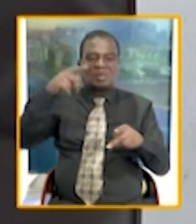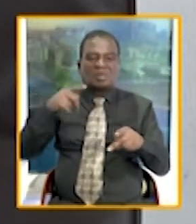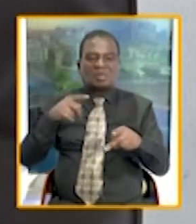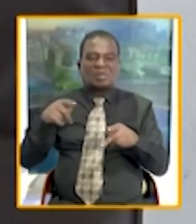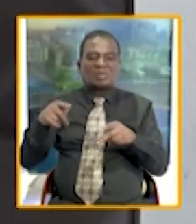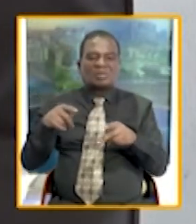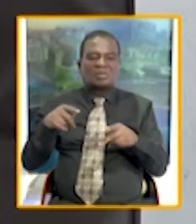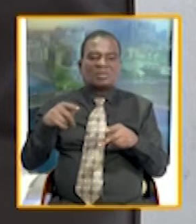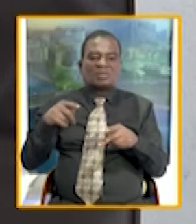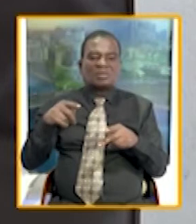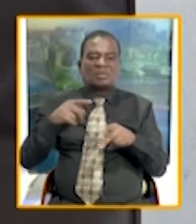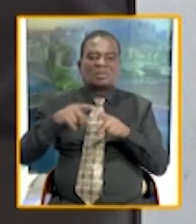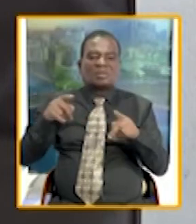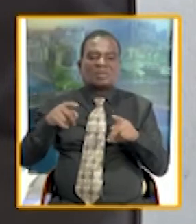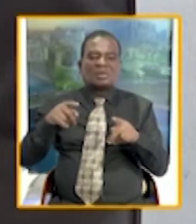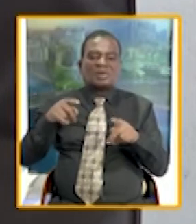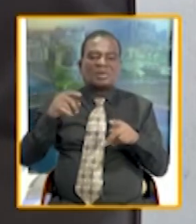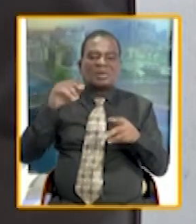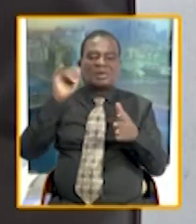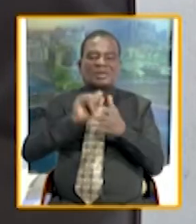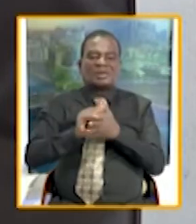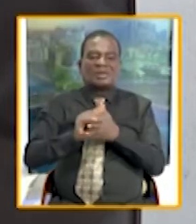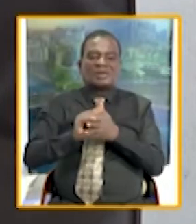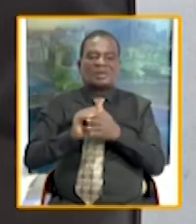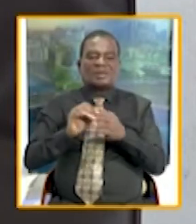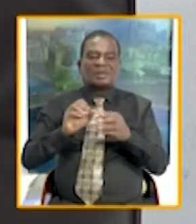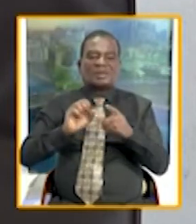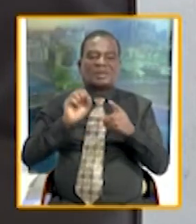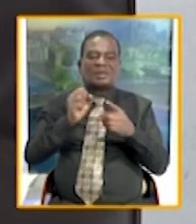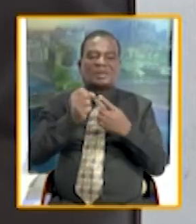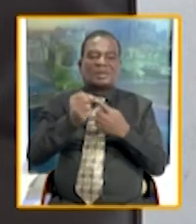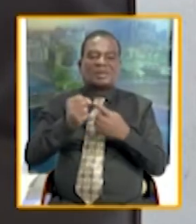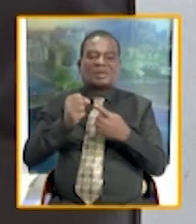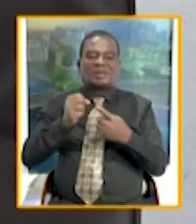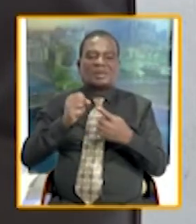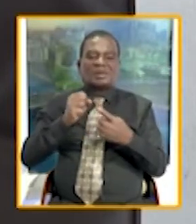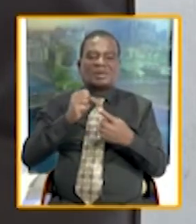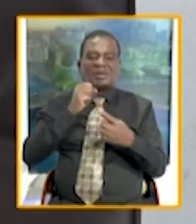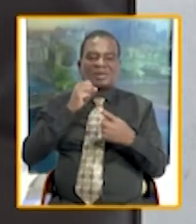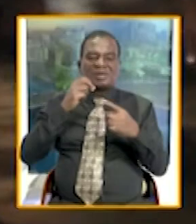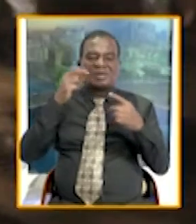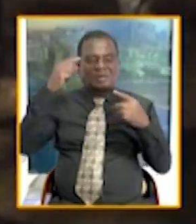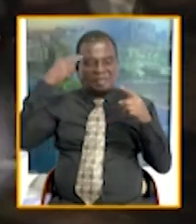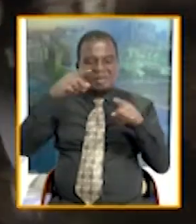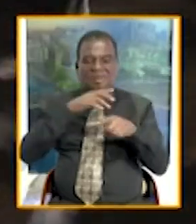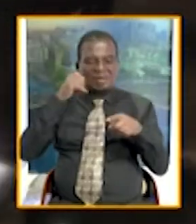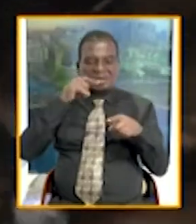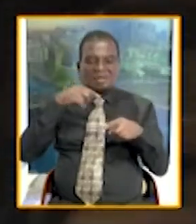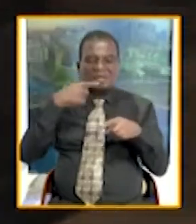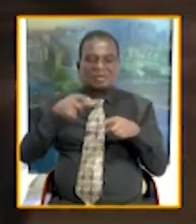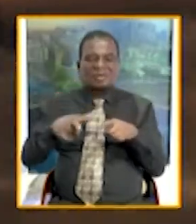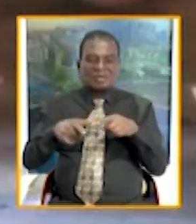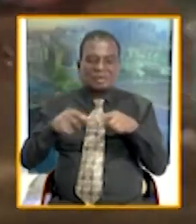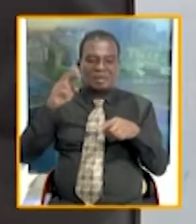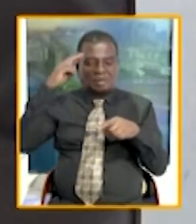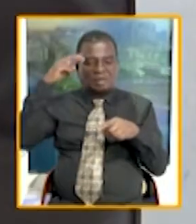autres. Et malheureusement, ceux qui en sont les premières victimes, c'est nos parents, c'est nos frères et sœurs qui sont ici. C'est la raison